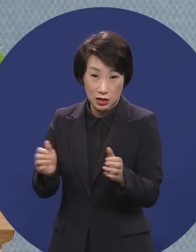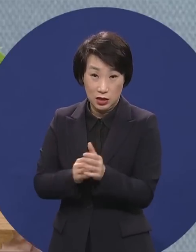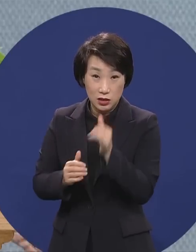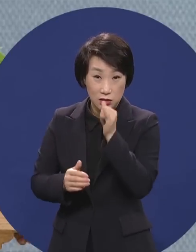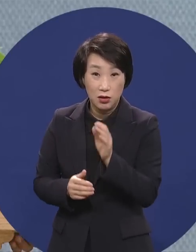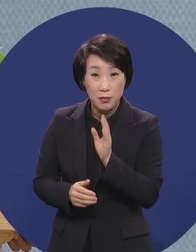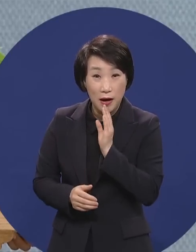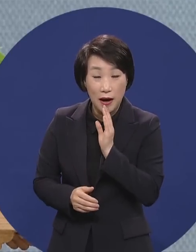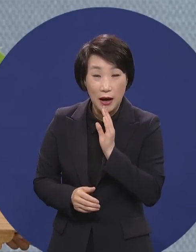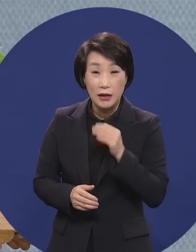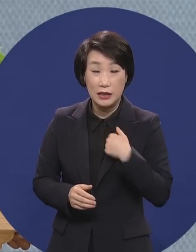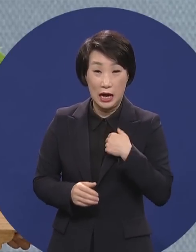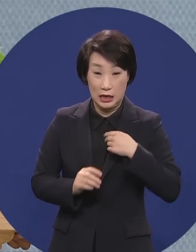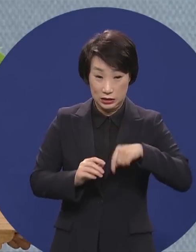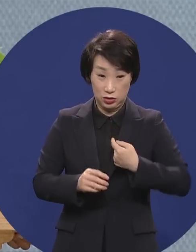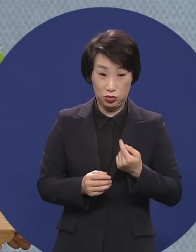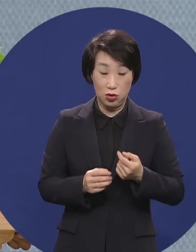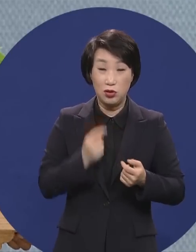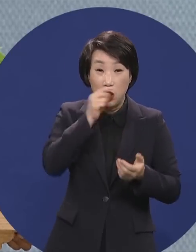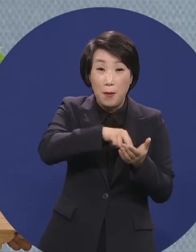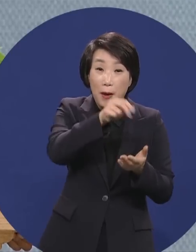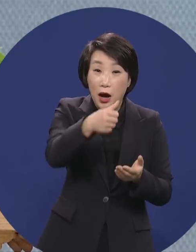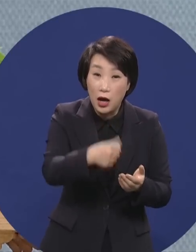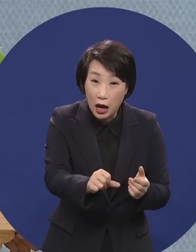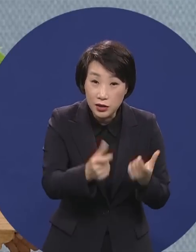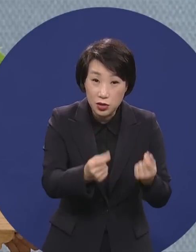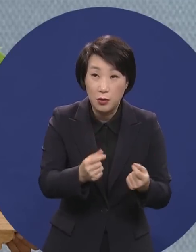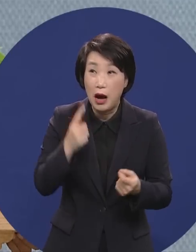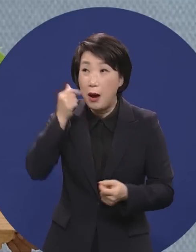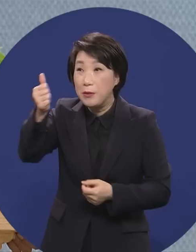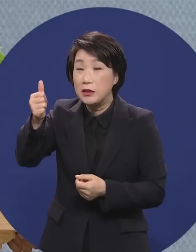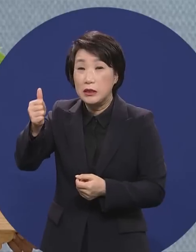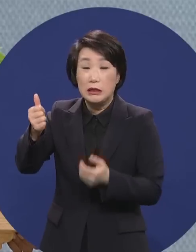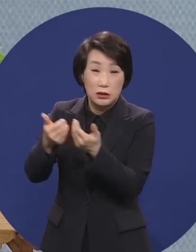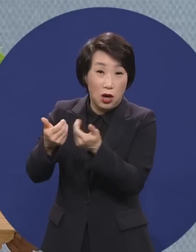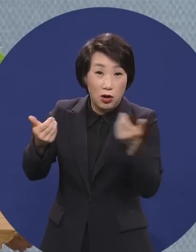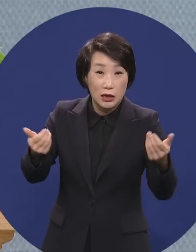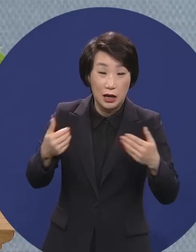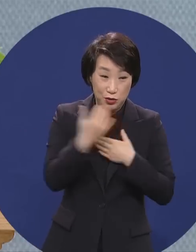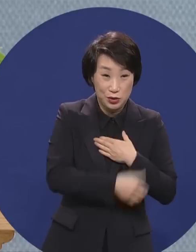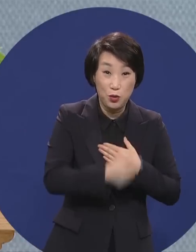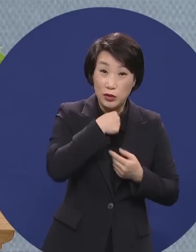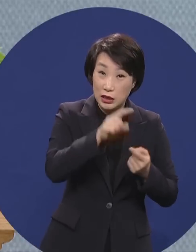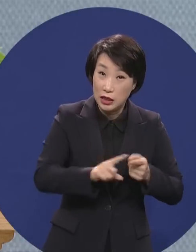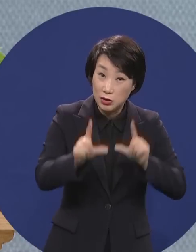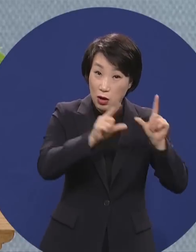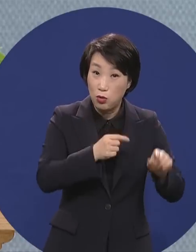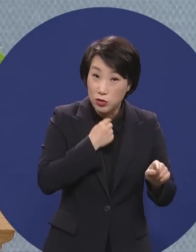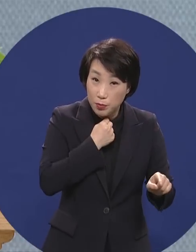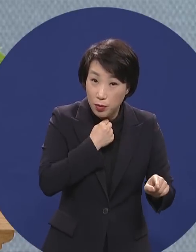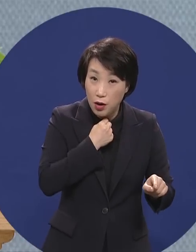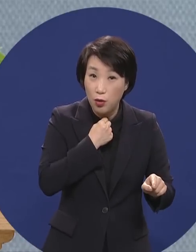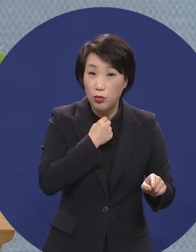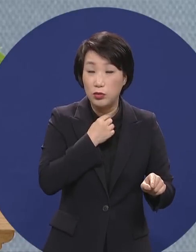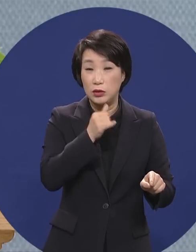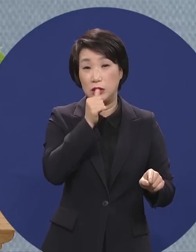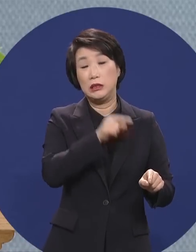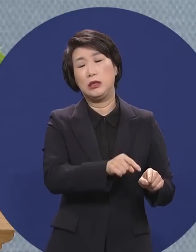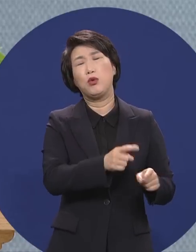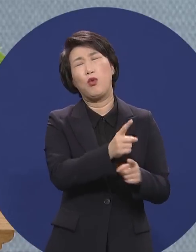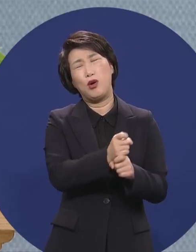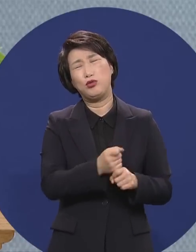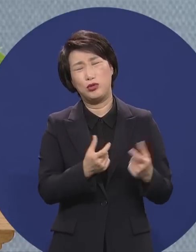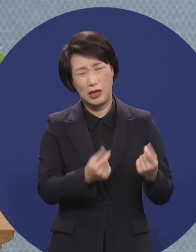파괴하고 자기 스스로 당자처럼 아버지 떠나서 자기 육신의 의도로 살려고 하는 이런